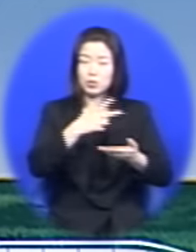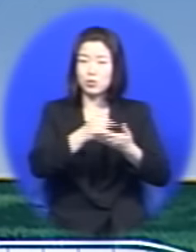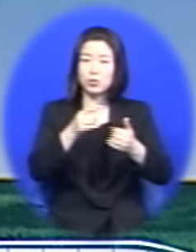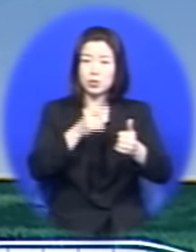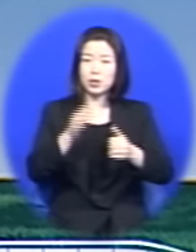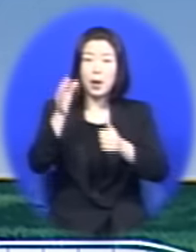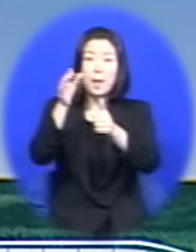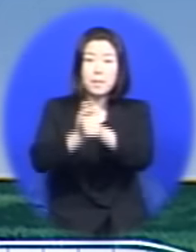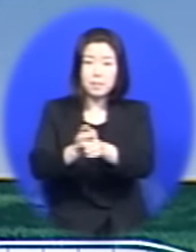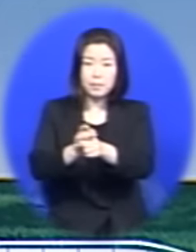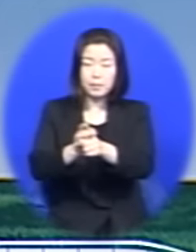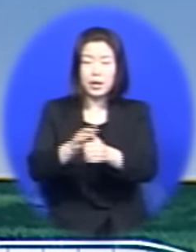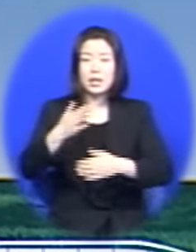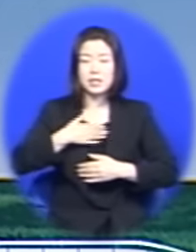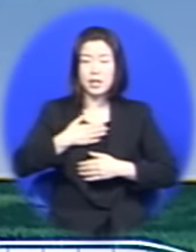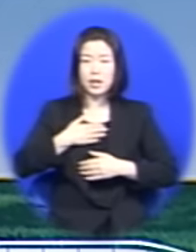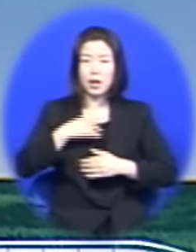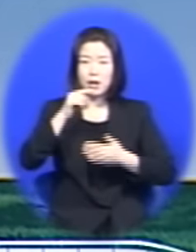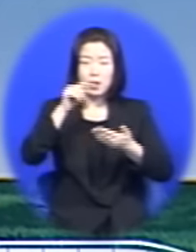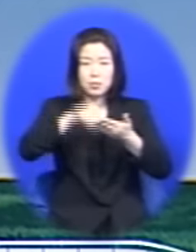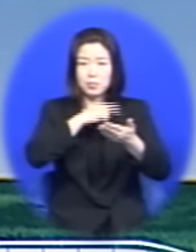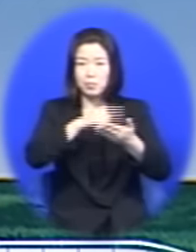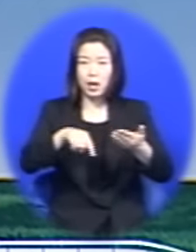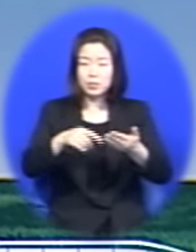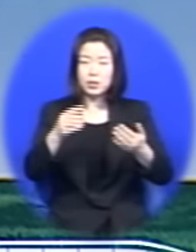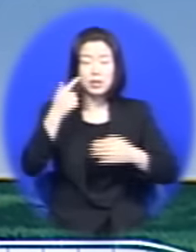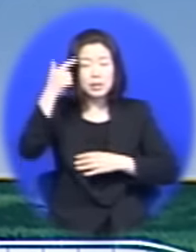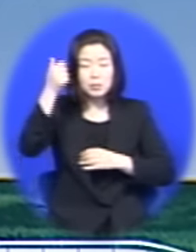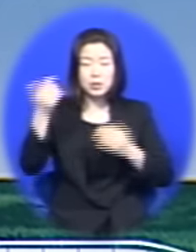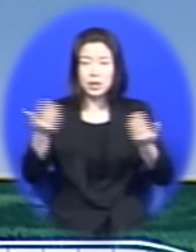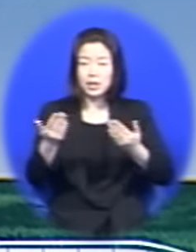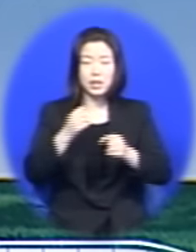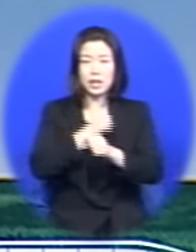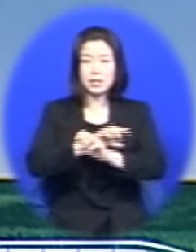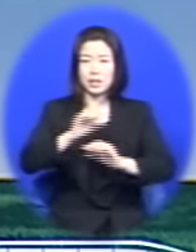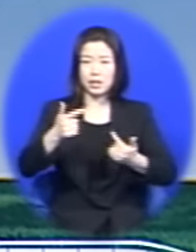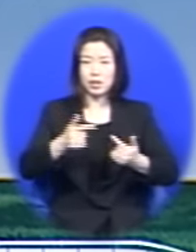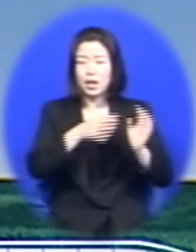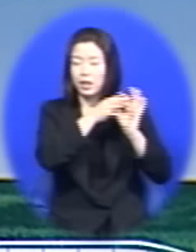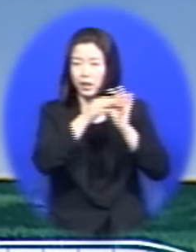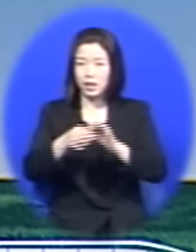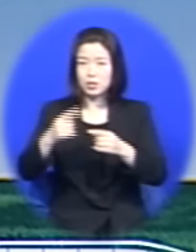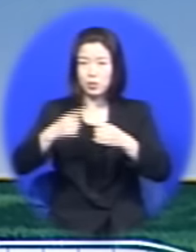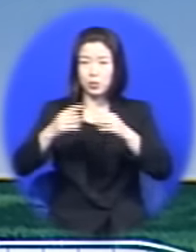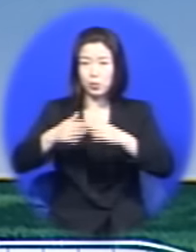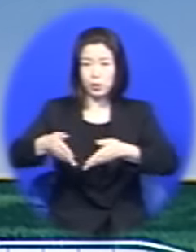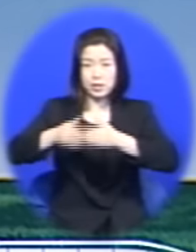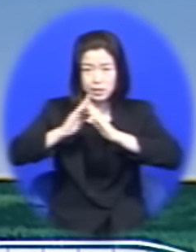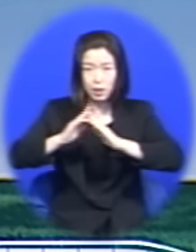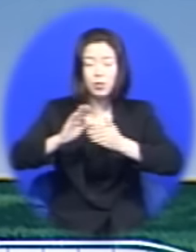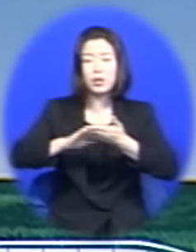맡겼어요. 하나님, 제가 빚 갚는 목회 안 하겠습니다. 저는 계속해서 교회를 세우겠습니다.